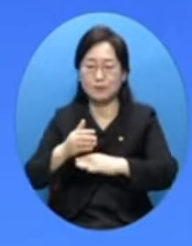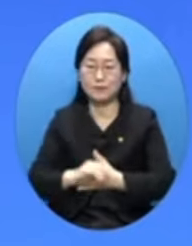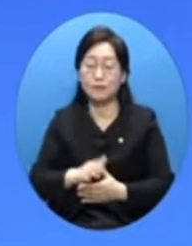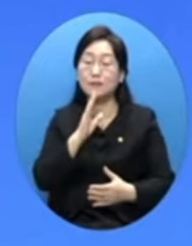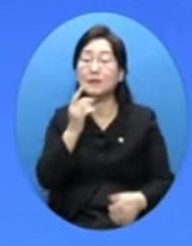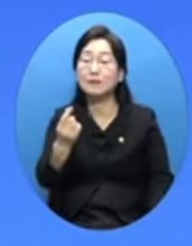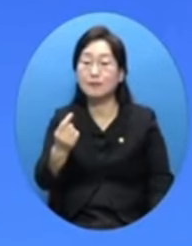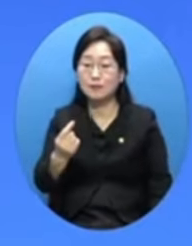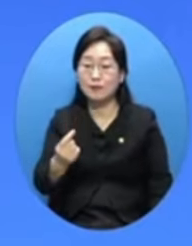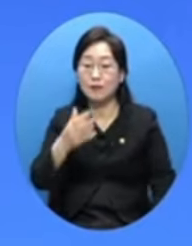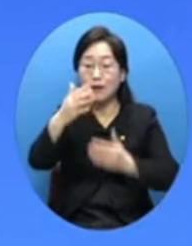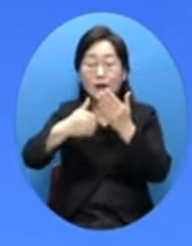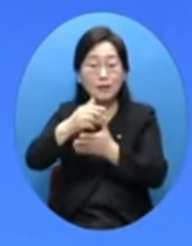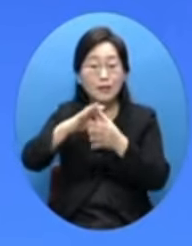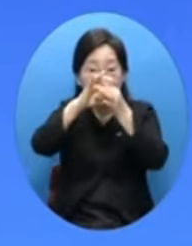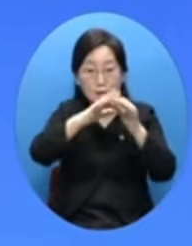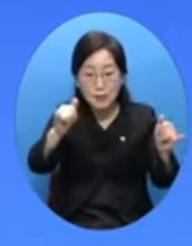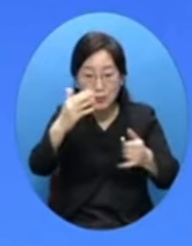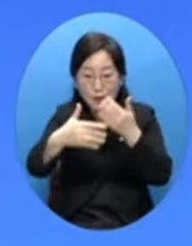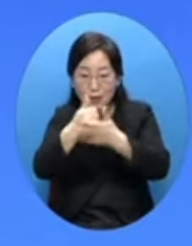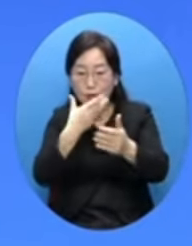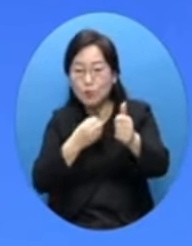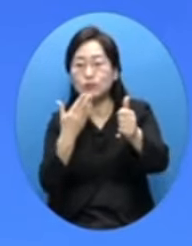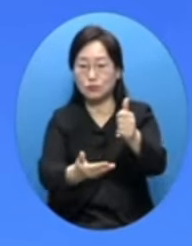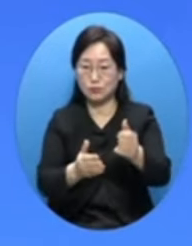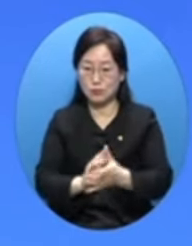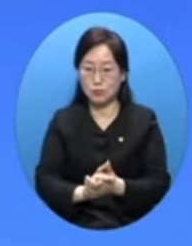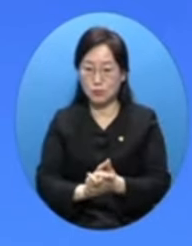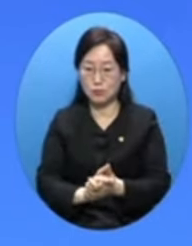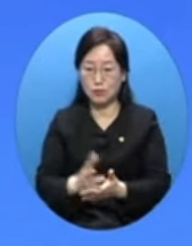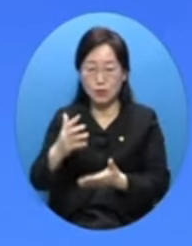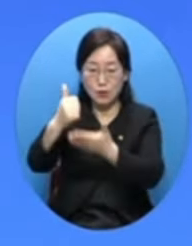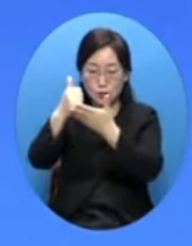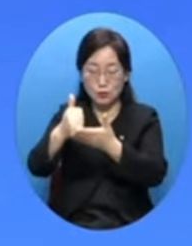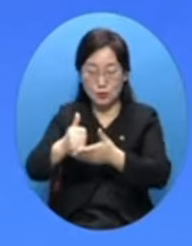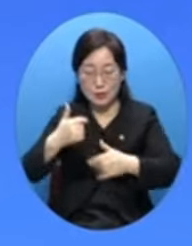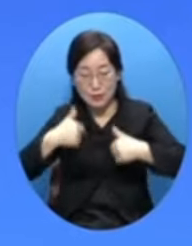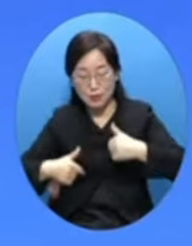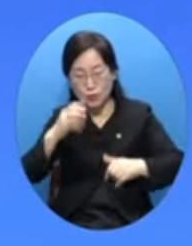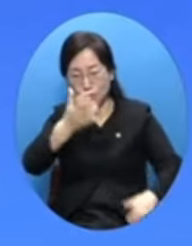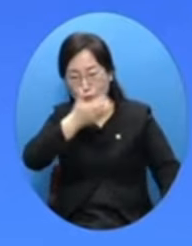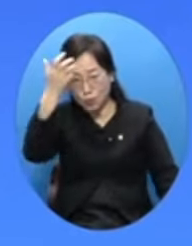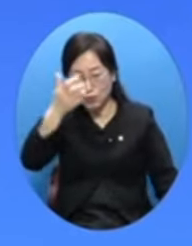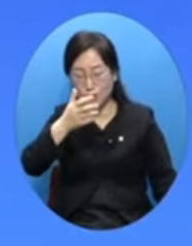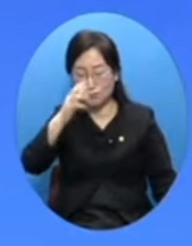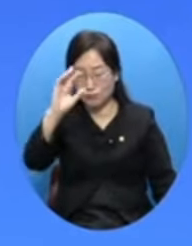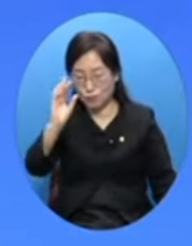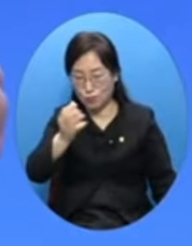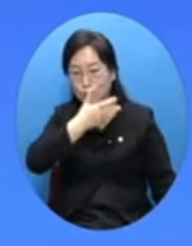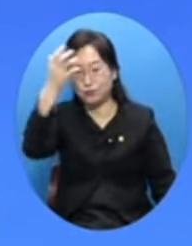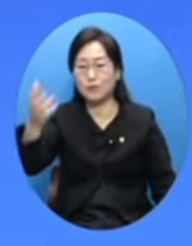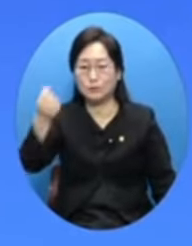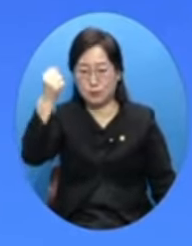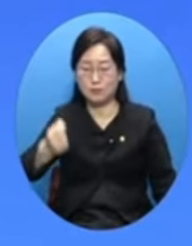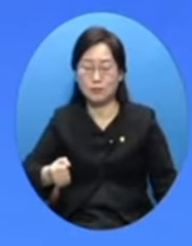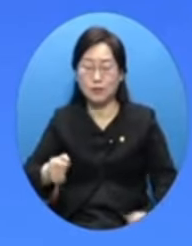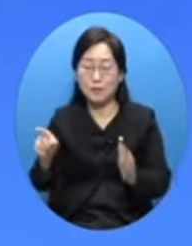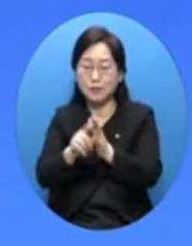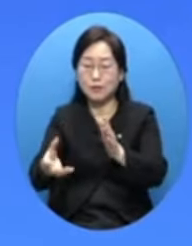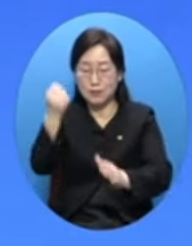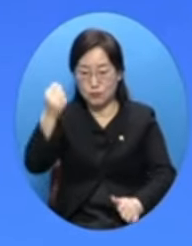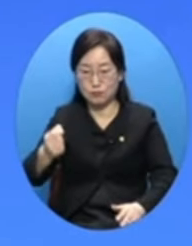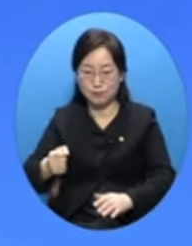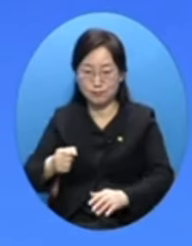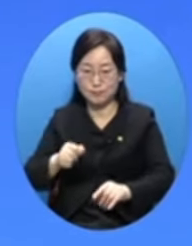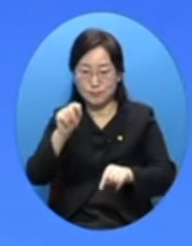그렇습니다 하나님의 사람은 하나님의 복을 주시는 것입니다 주님 하시는 거룩한 꿈을 꾸시기 바랍니다 거룩한 꿈을고 믿음으로 나가시기